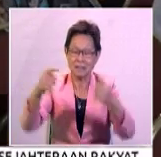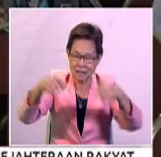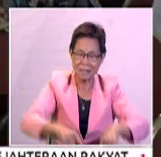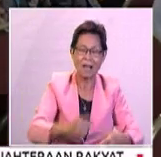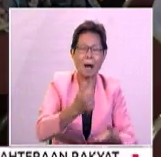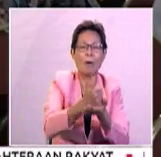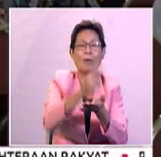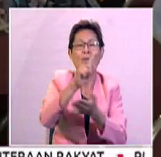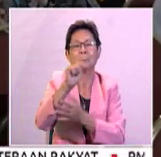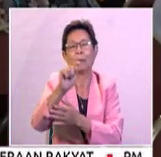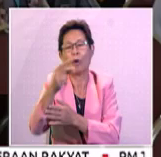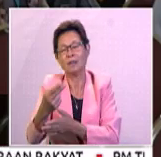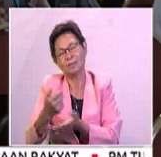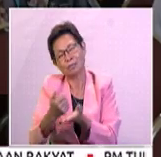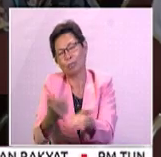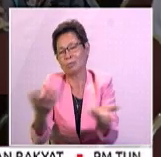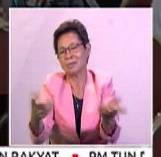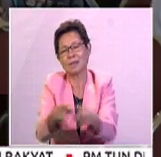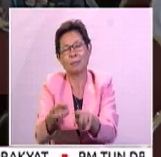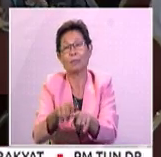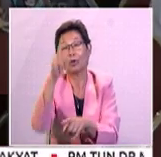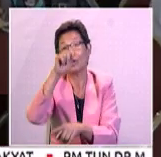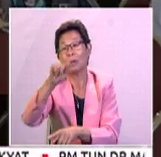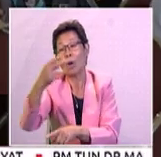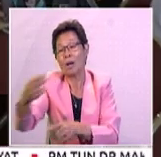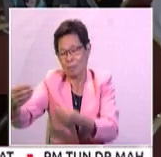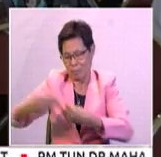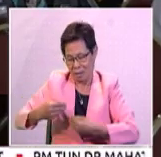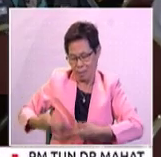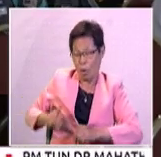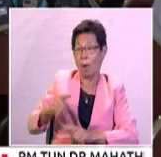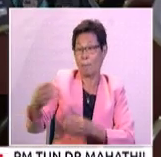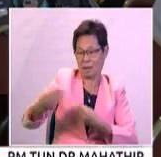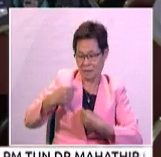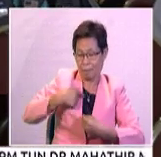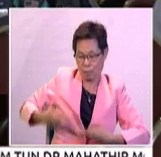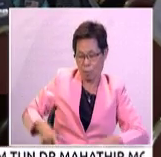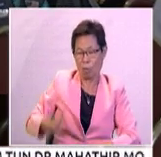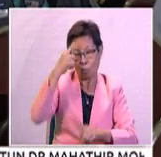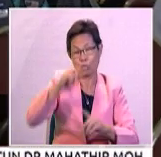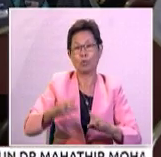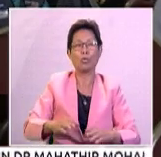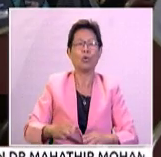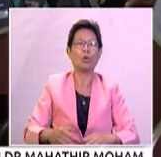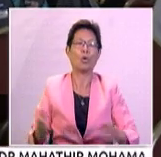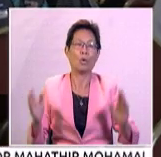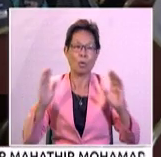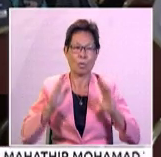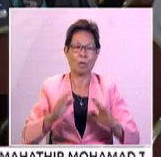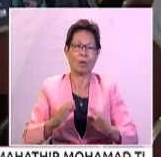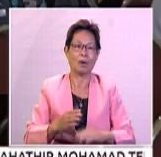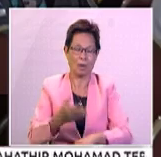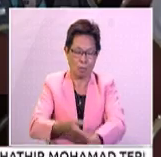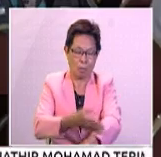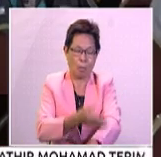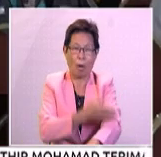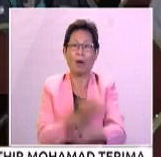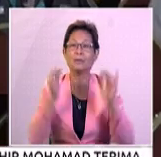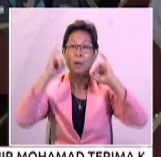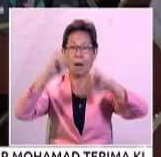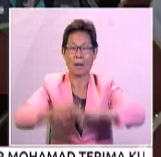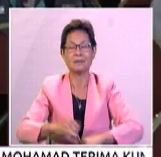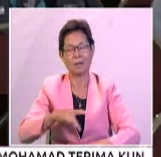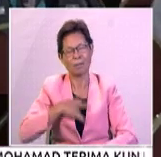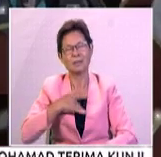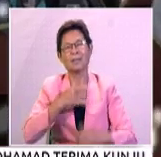Lagipun tabung haji membagi apa beri kita peluang untuk menunaikan ibadah haji. Jadi saya rasa adalah tanggungjawab